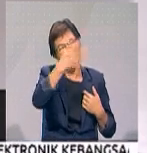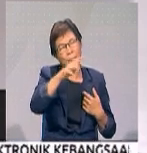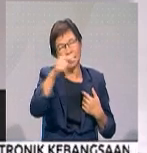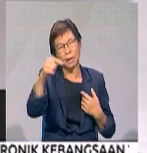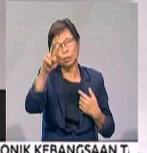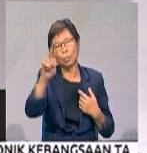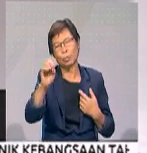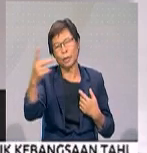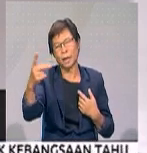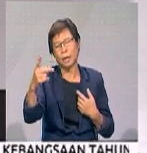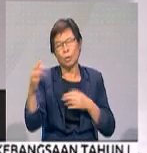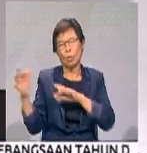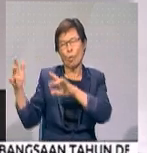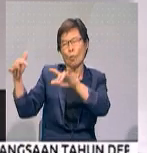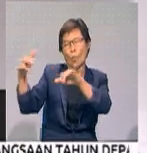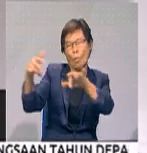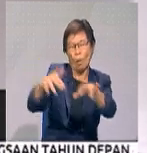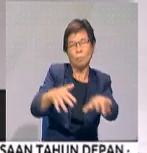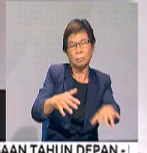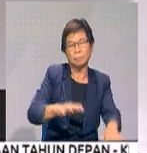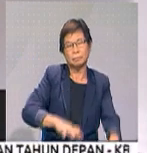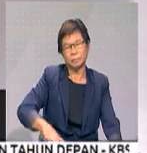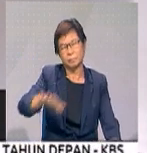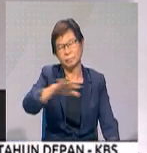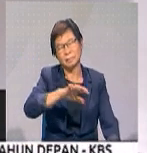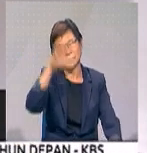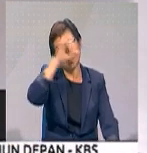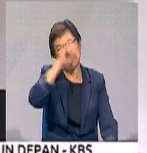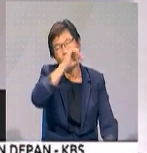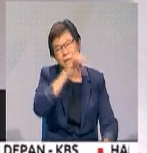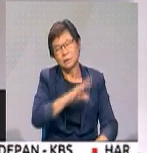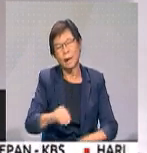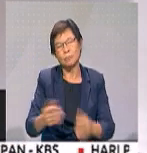hingga 20 ribu orang pengunjung yang akan hadir dan akan